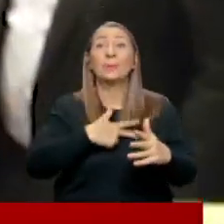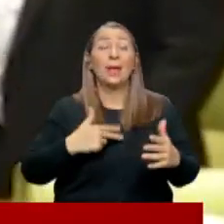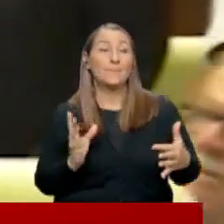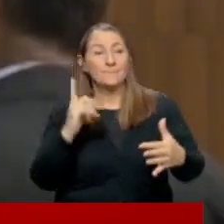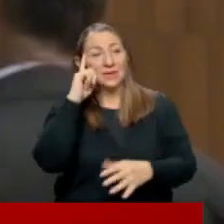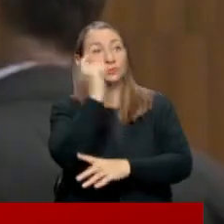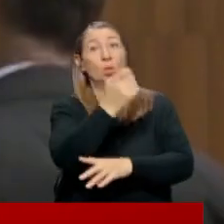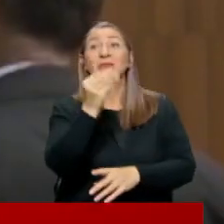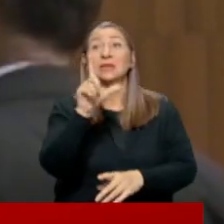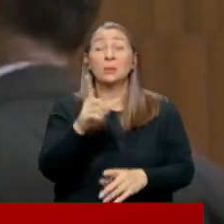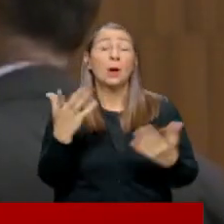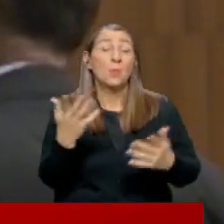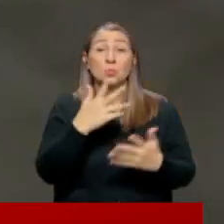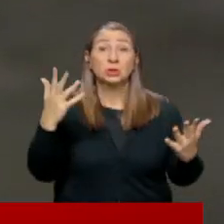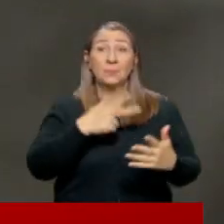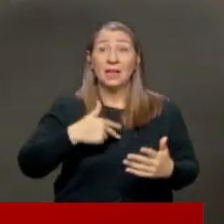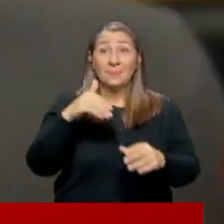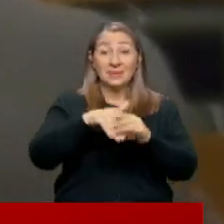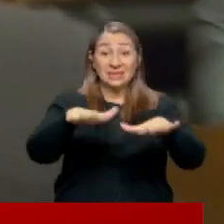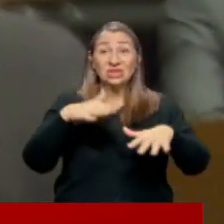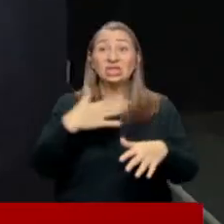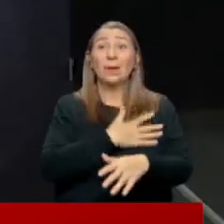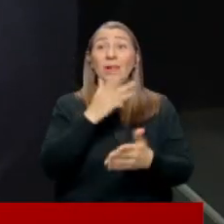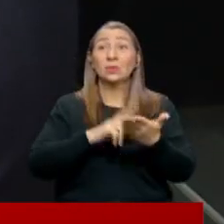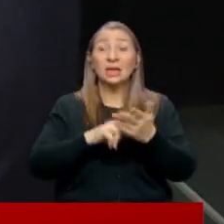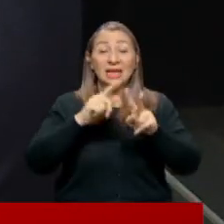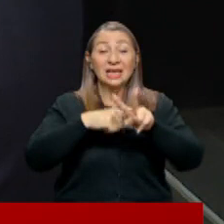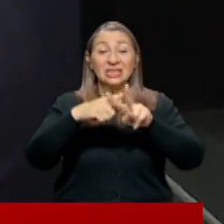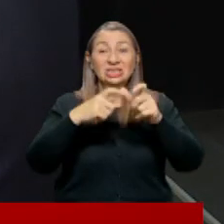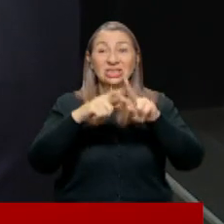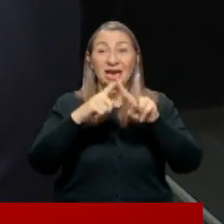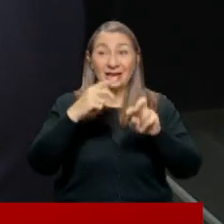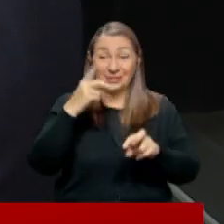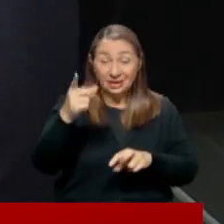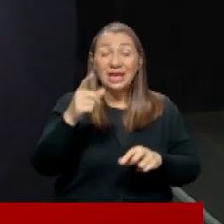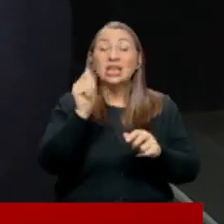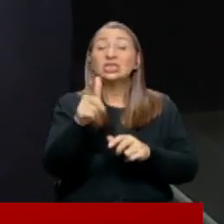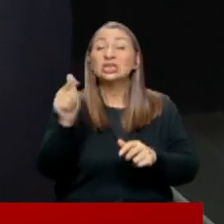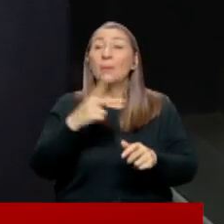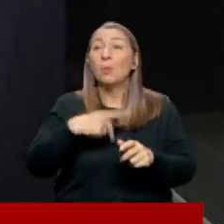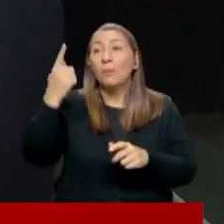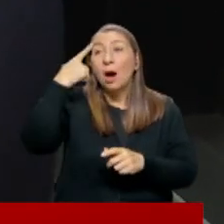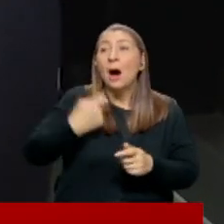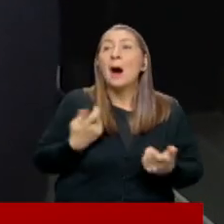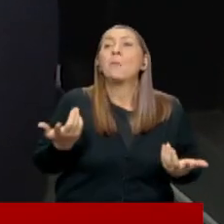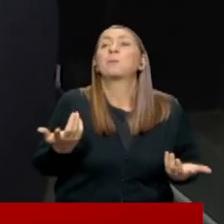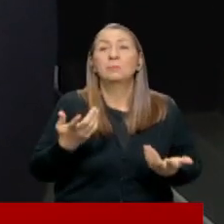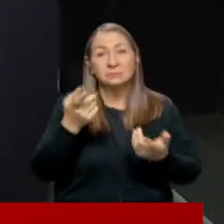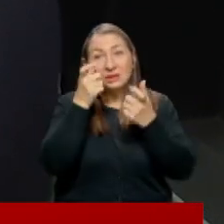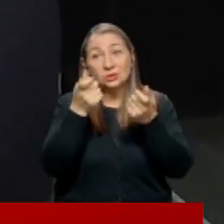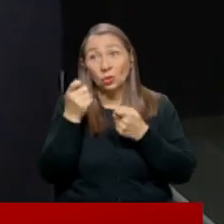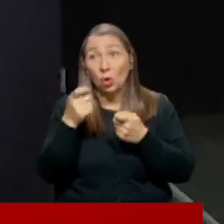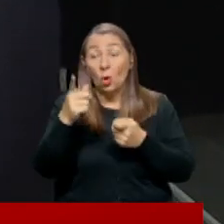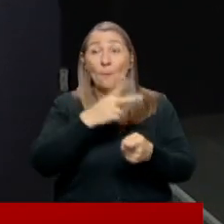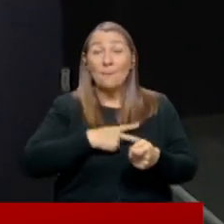belediyesine başvurması gerek ama büyükşehir belediye meclisinin CHP'li üyesi Yaşar Neslihan oğlu ilçe belediyelerinin bu başvuruyu yapmadığına dikkat çekiyor